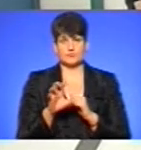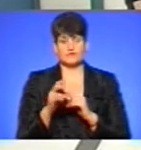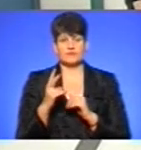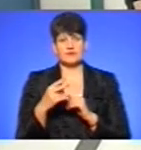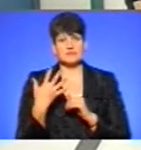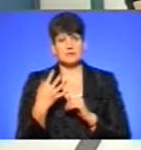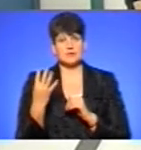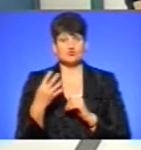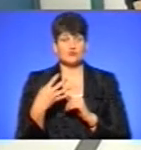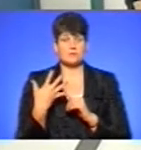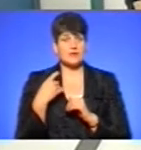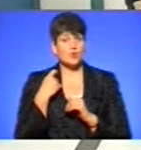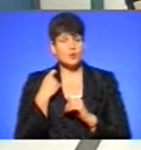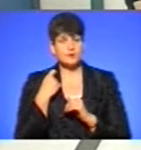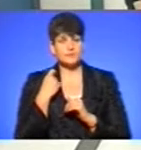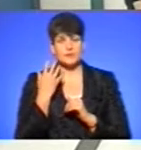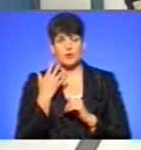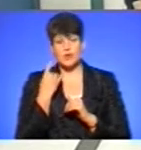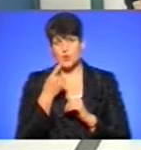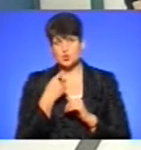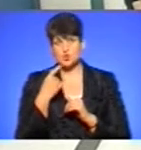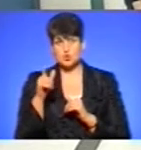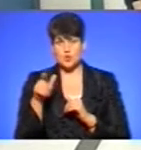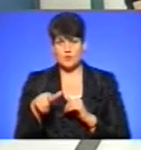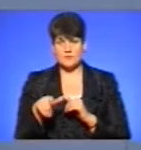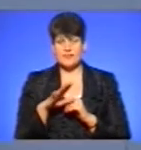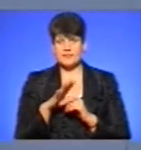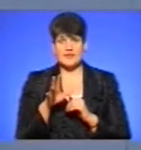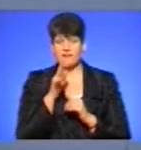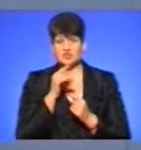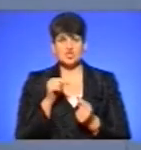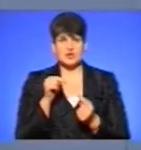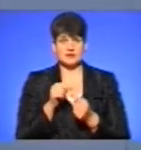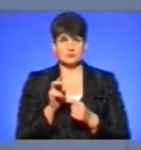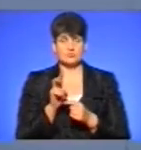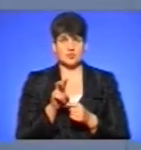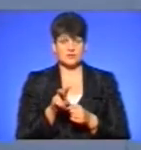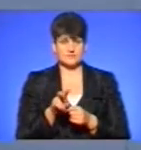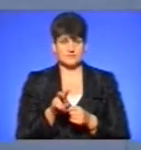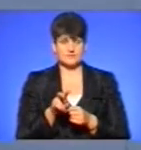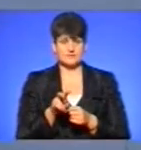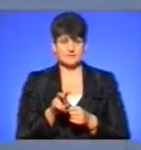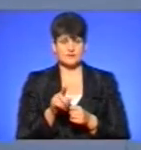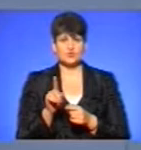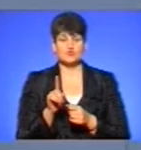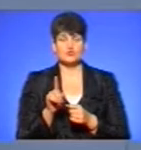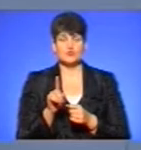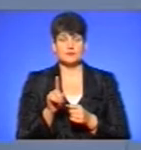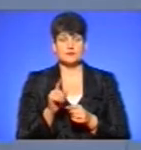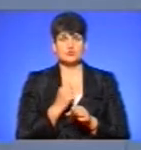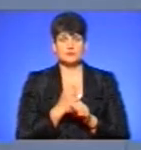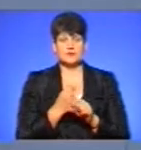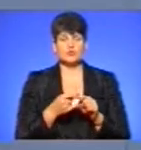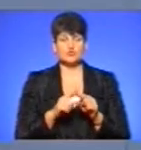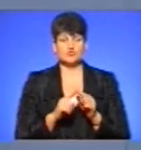25 і 45 років, коли особа невчасно з'явилася в підрозділ, щоб здійснити